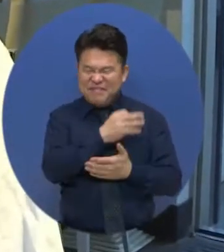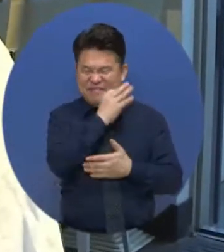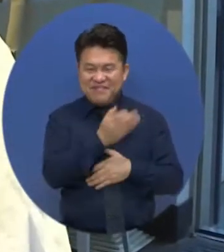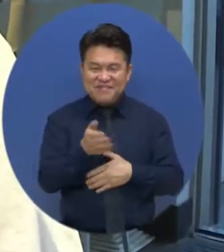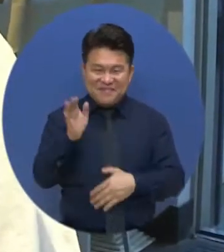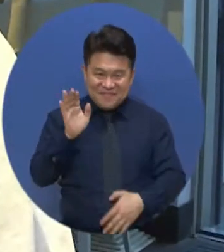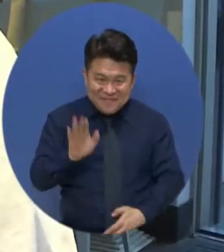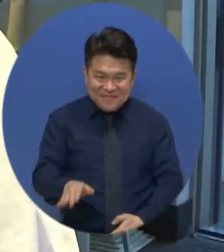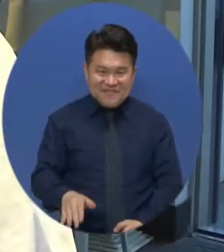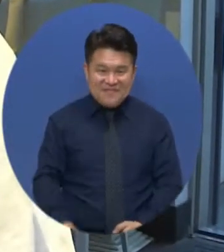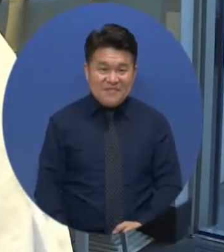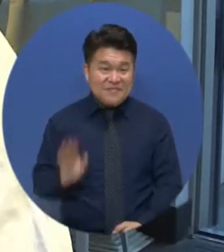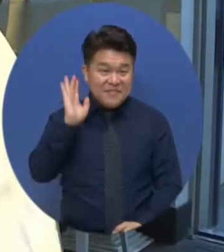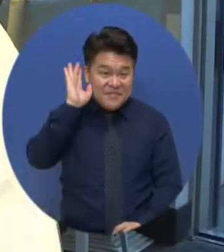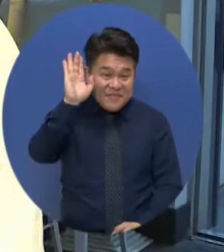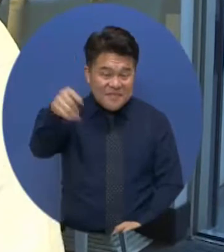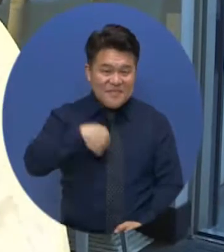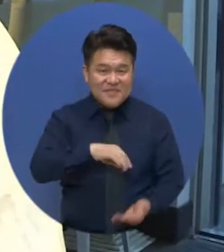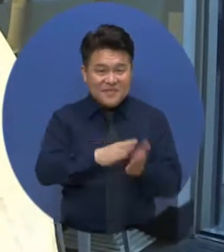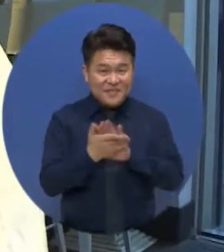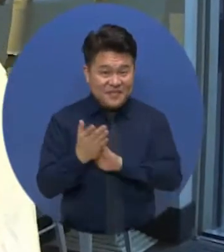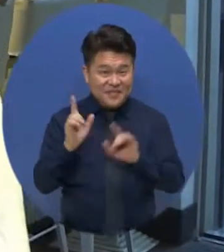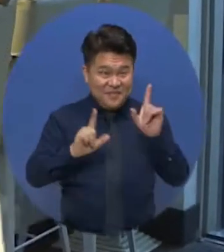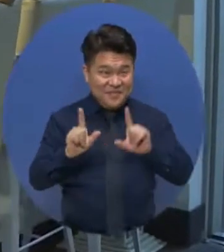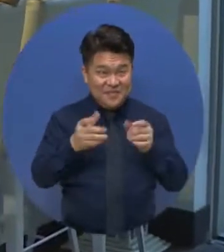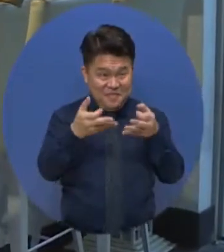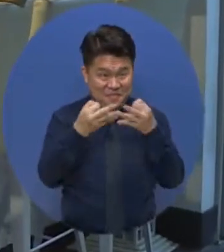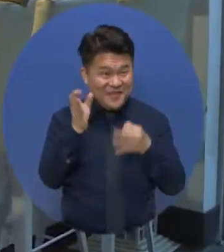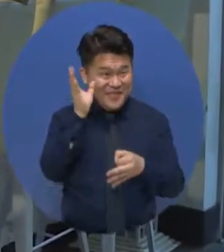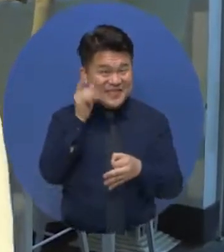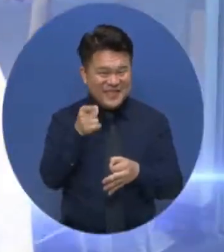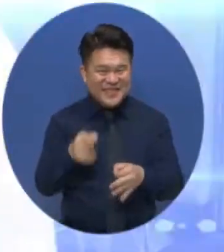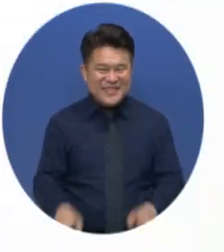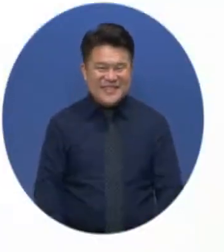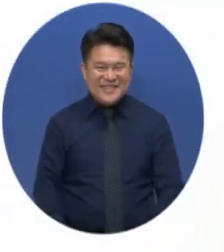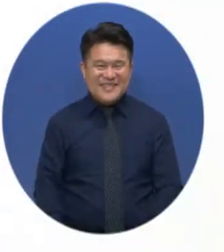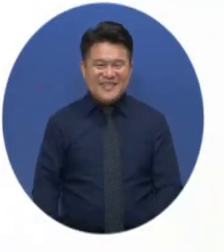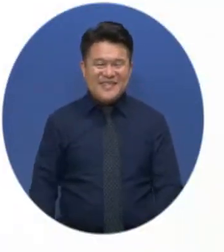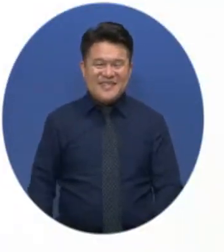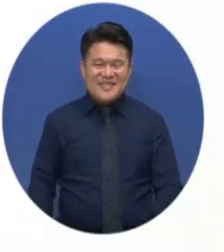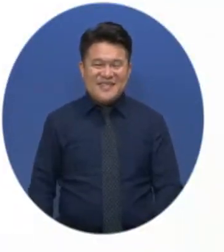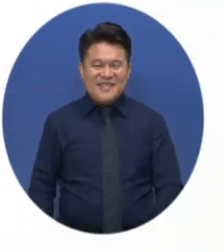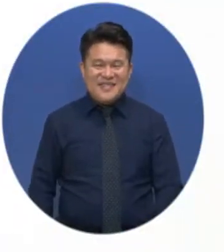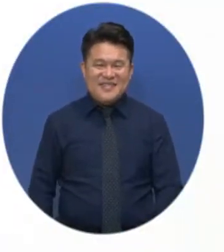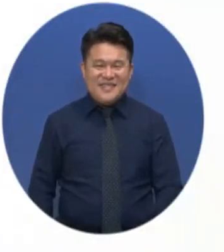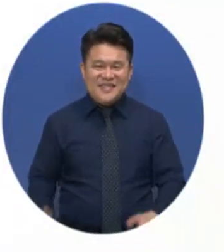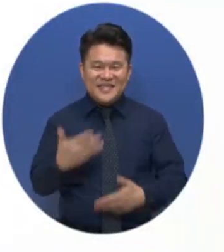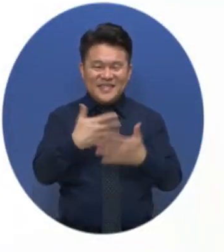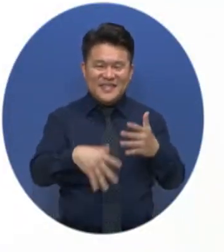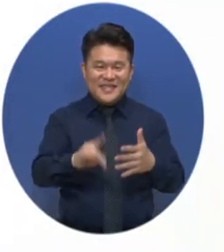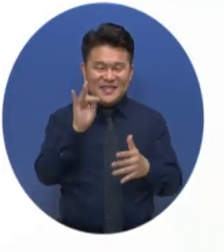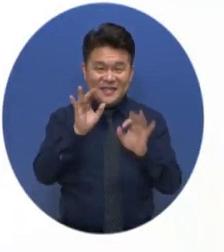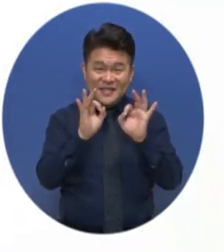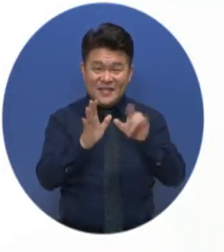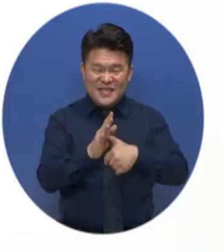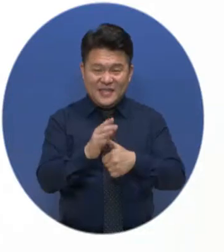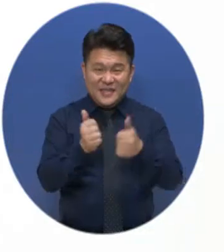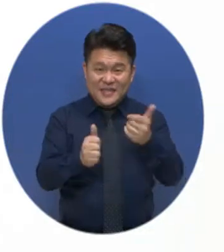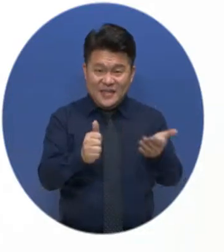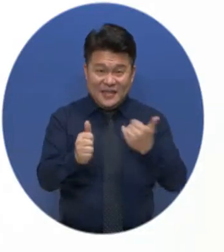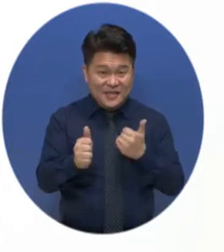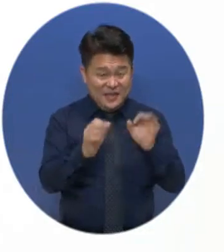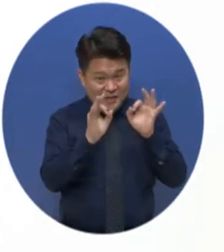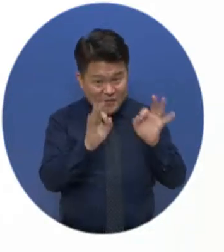수줍긴 하지만 앞으로 제가 어떻게 변하는지 기대해 주세요. 제가 사실 영상 처음에 나온 그 대회 전